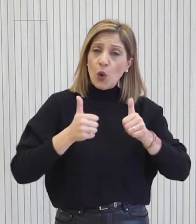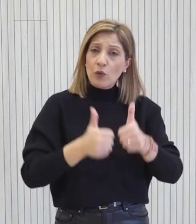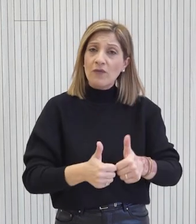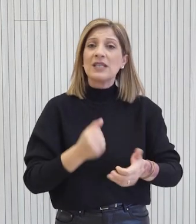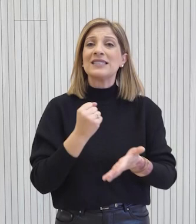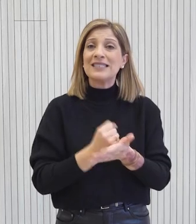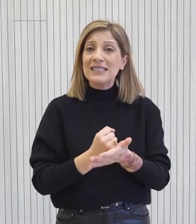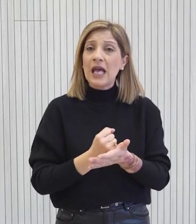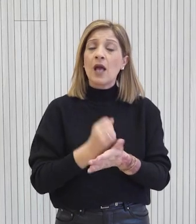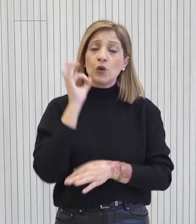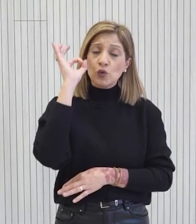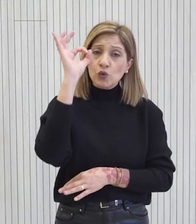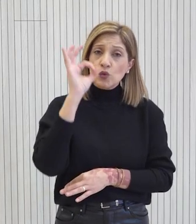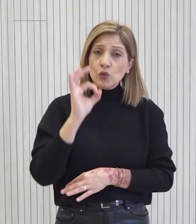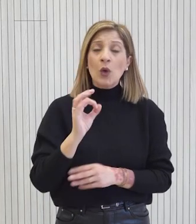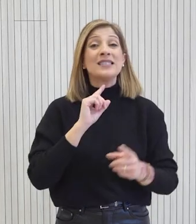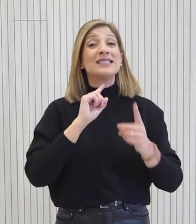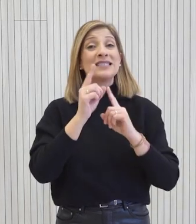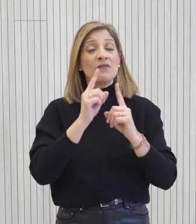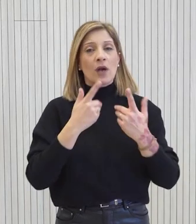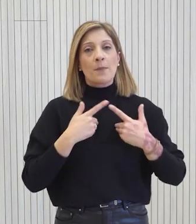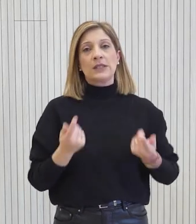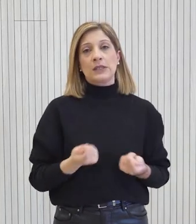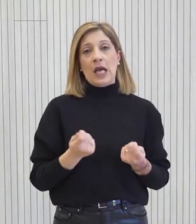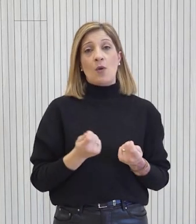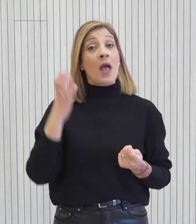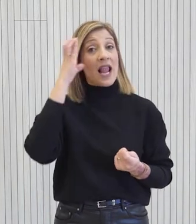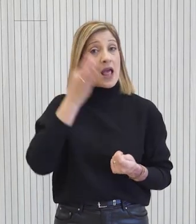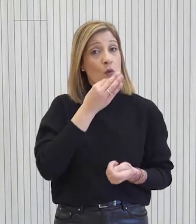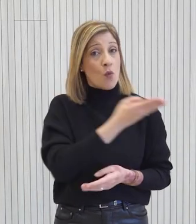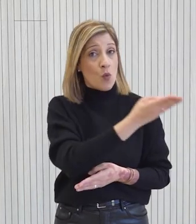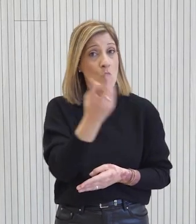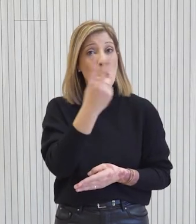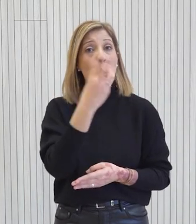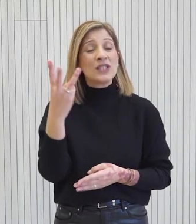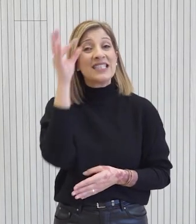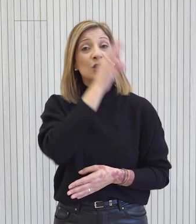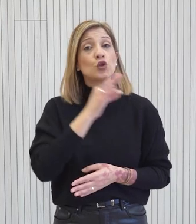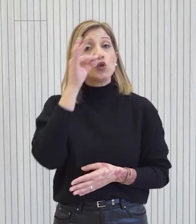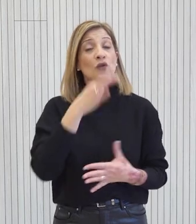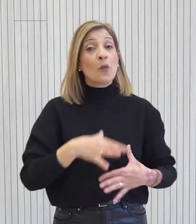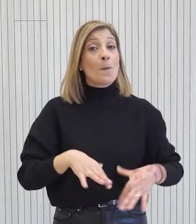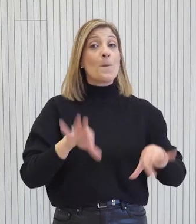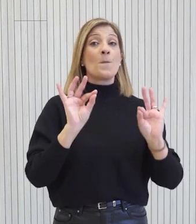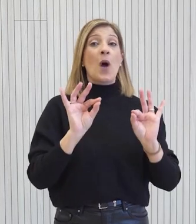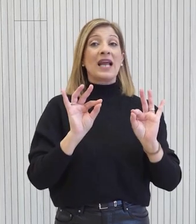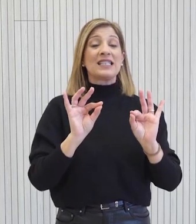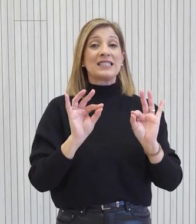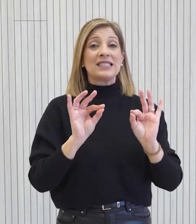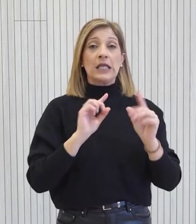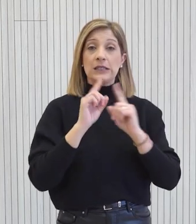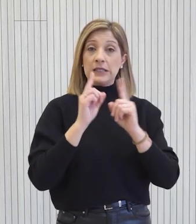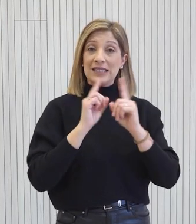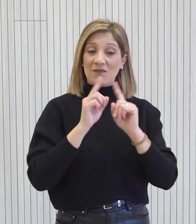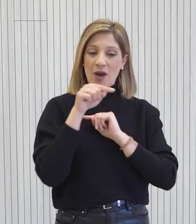αλλά τηρεί και στο έπακρον τα συμφωνηθέντα. Σας υπενθυμίζω ότι από τις 23 Οκτωβρίου, που ξεκίνησε η εφαρμογή των